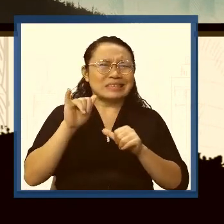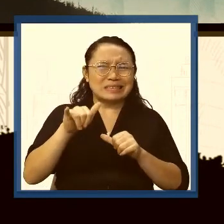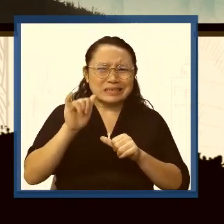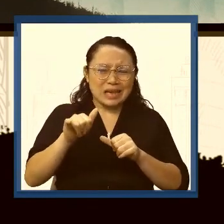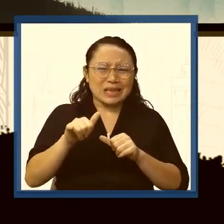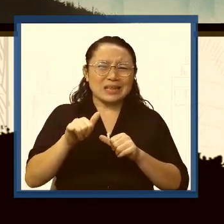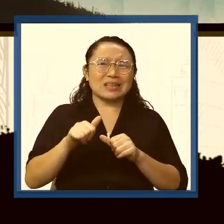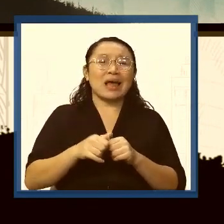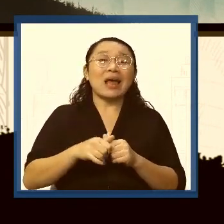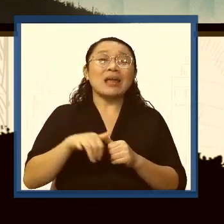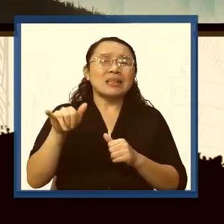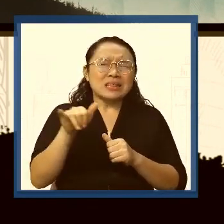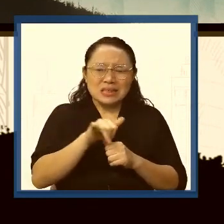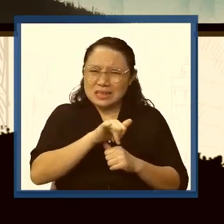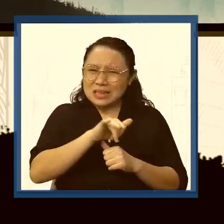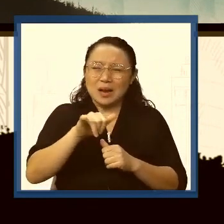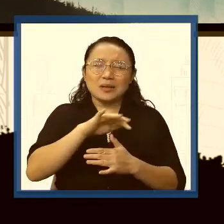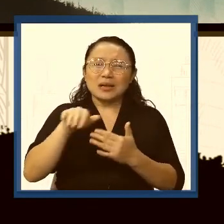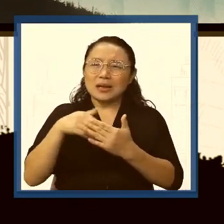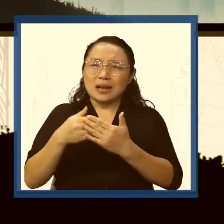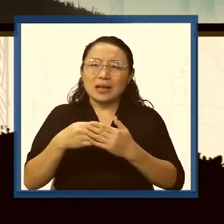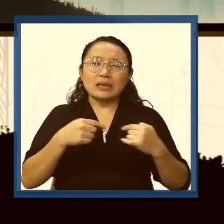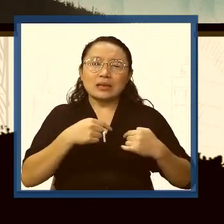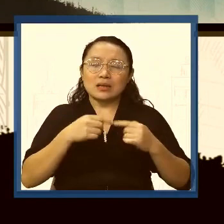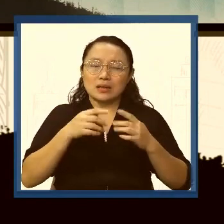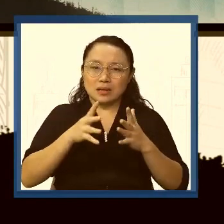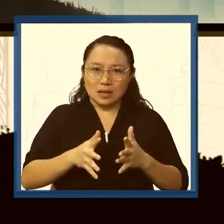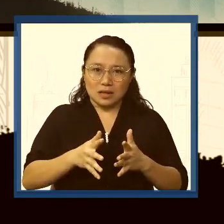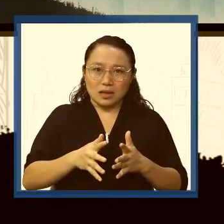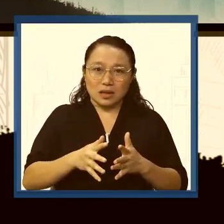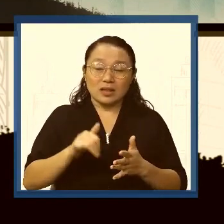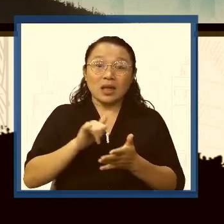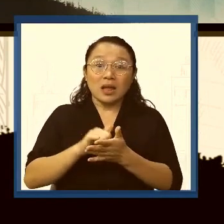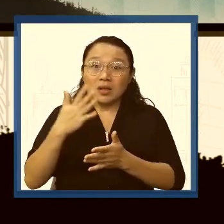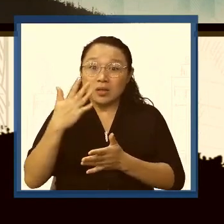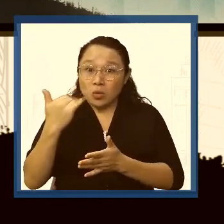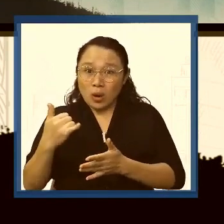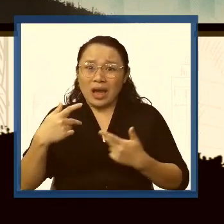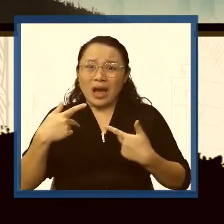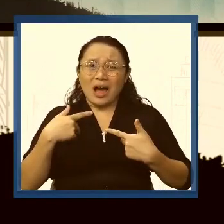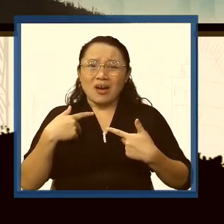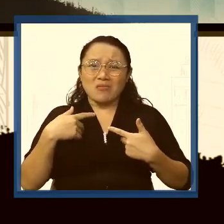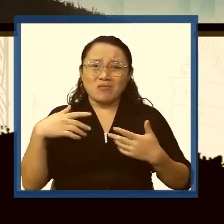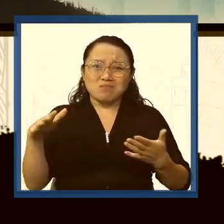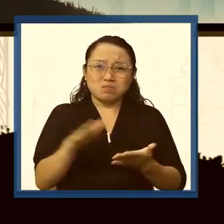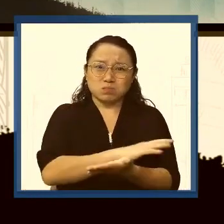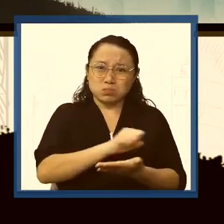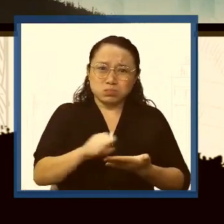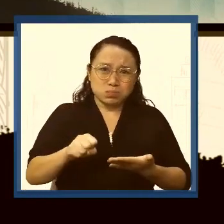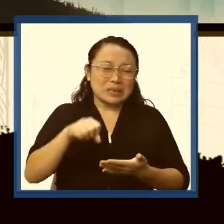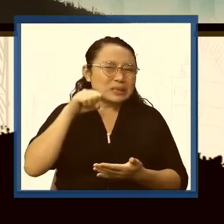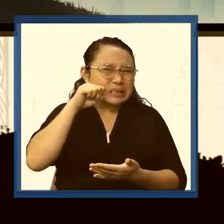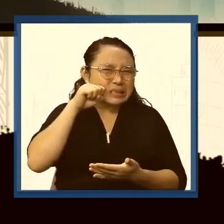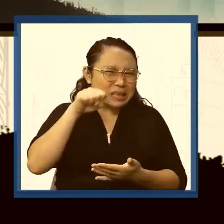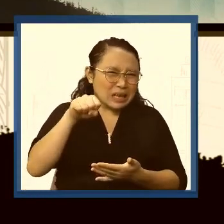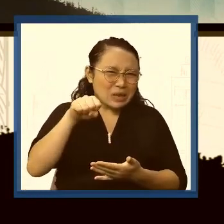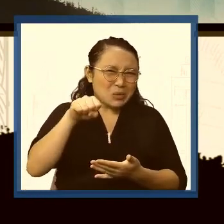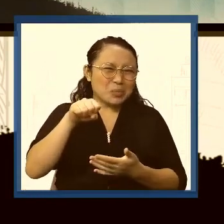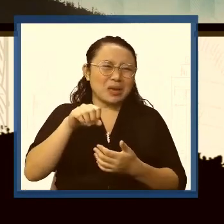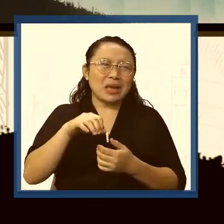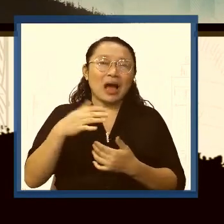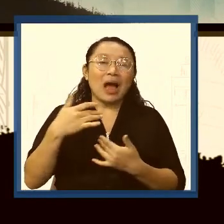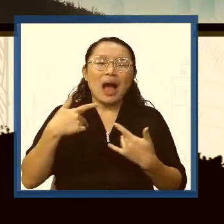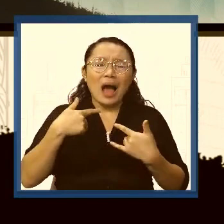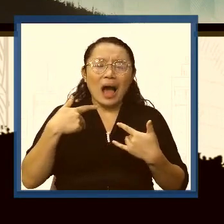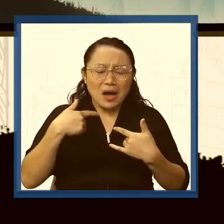daan tungod sa kalapasan sa unang ginikanan maog dunay paglapas dunay pagsuki sumala sa gisugo sa Dios naa